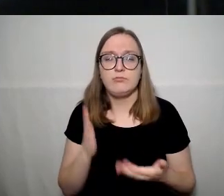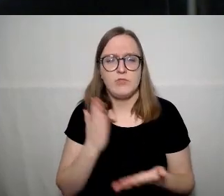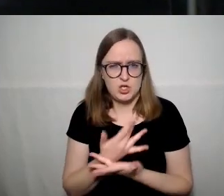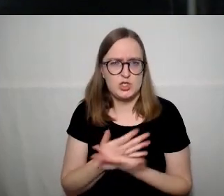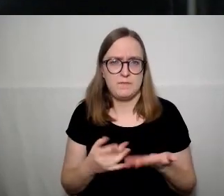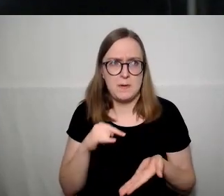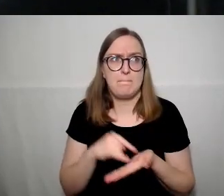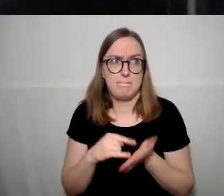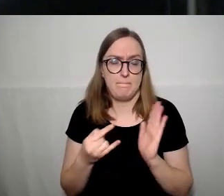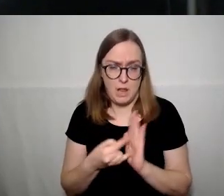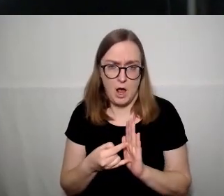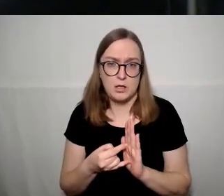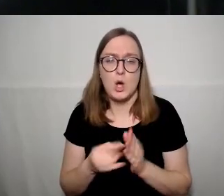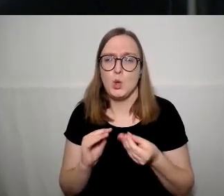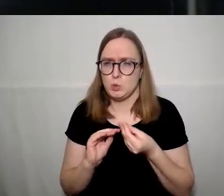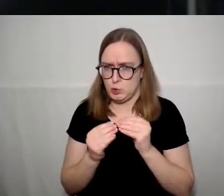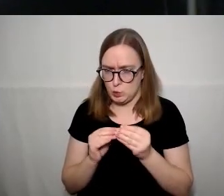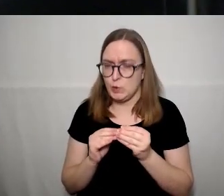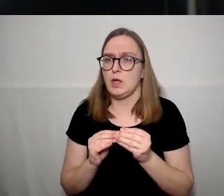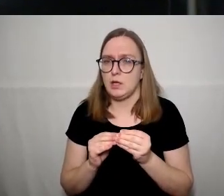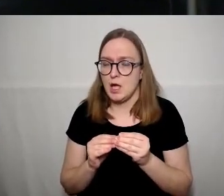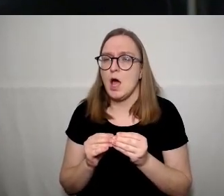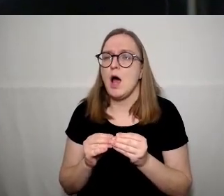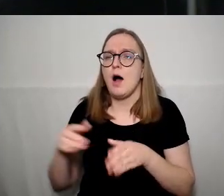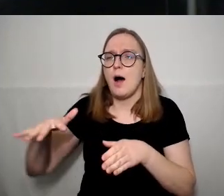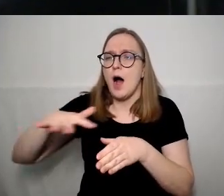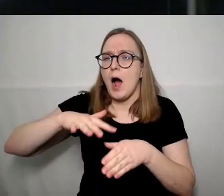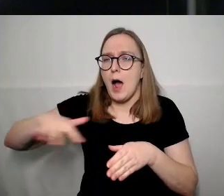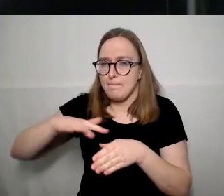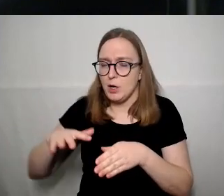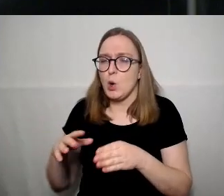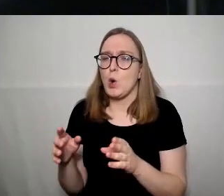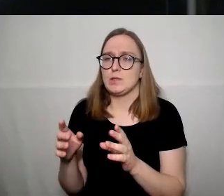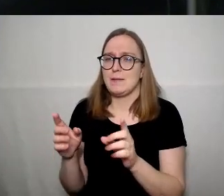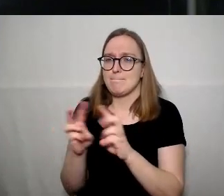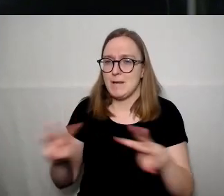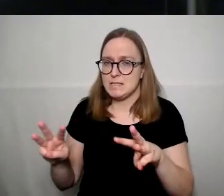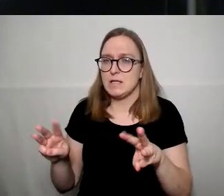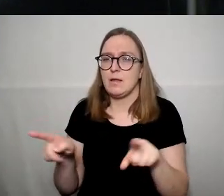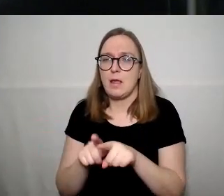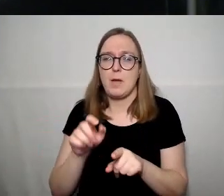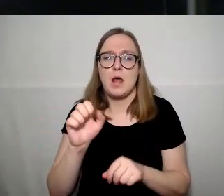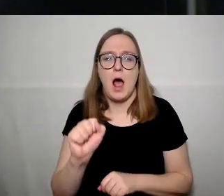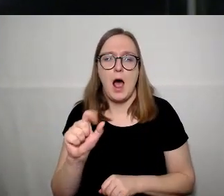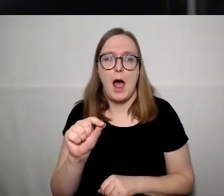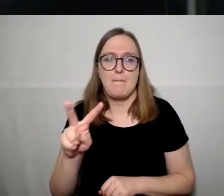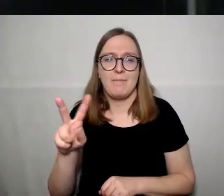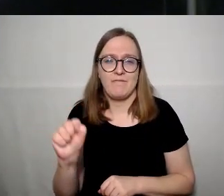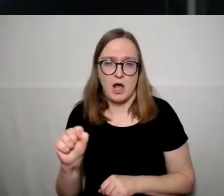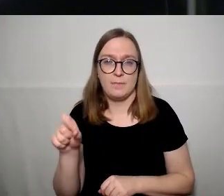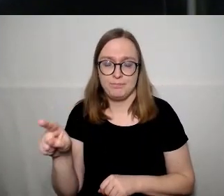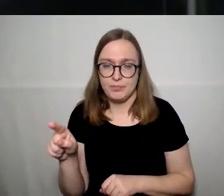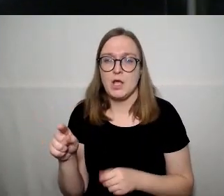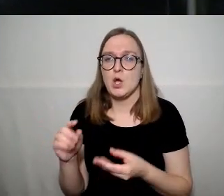numatyta sudaryti sutartį su aplinkos ministerija ir APVA dėl finansavimo. Mūsų savivaldybė